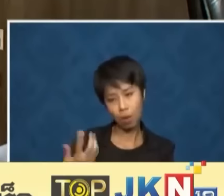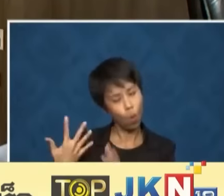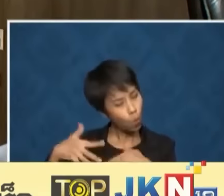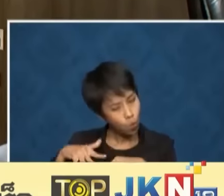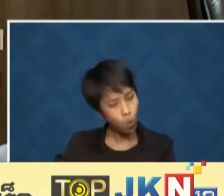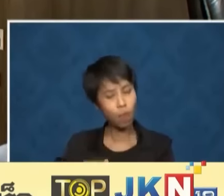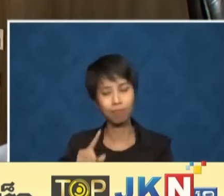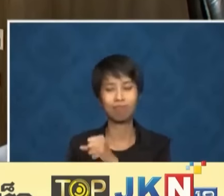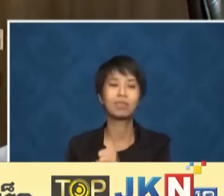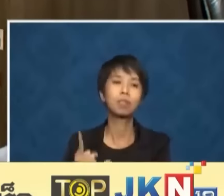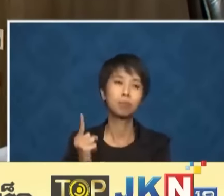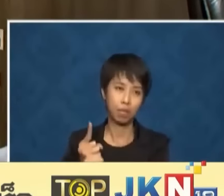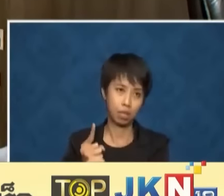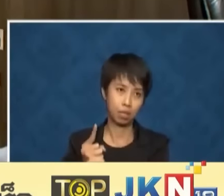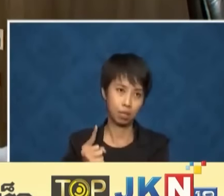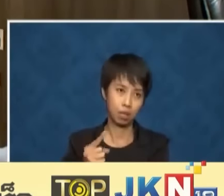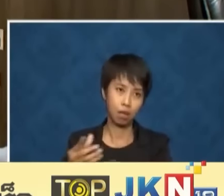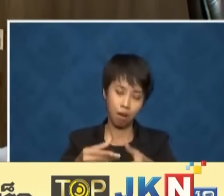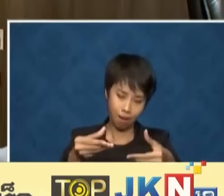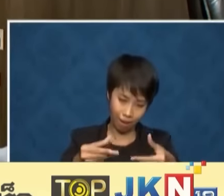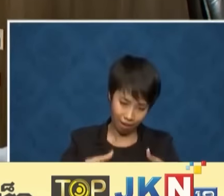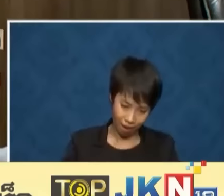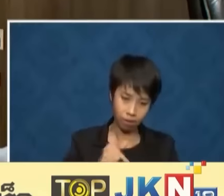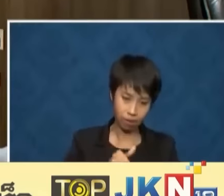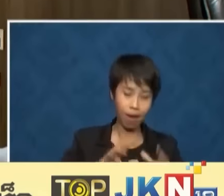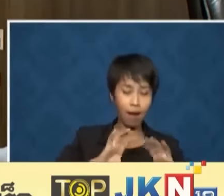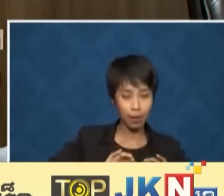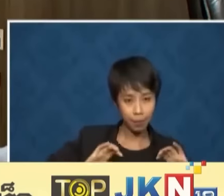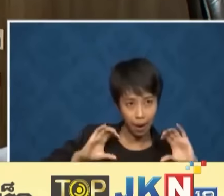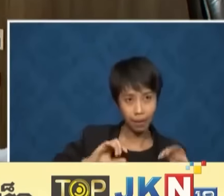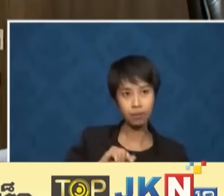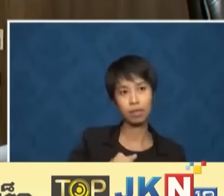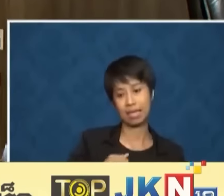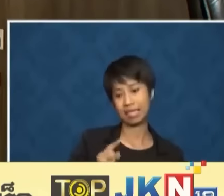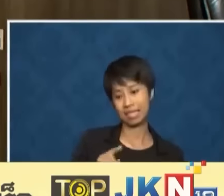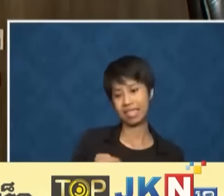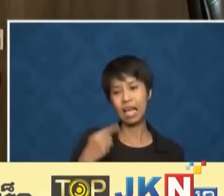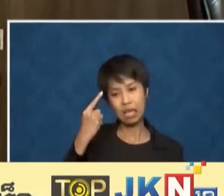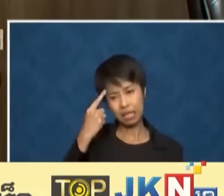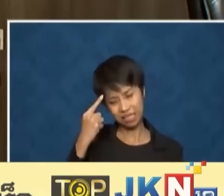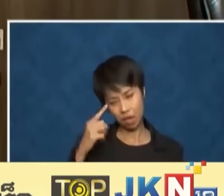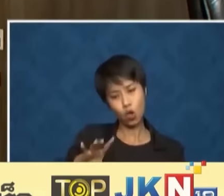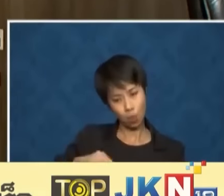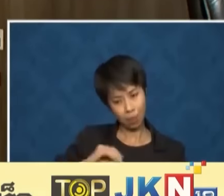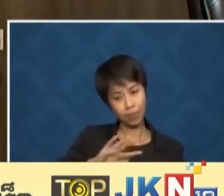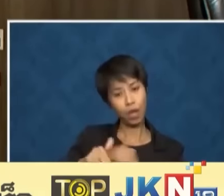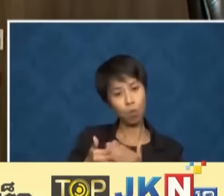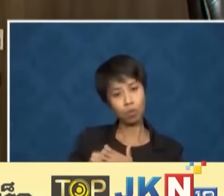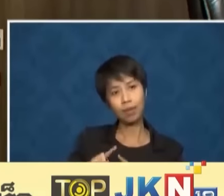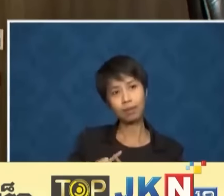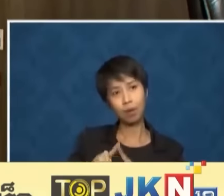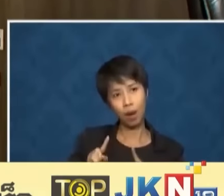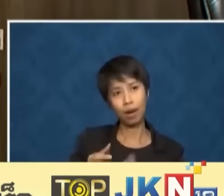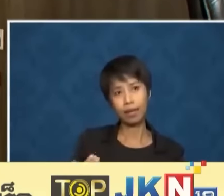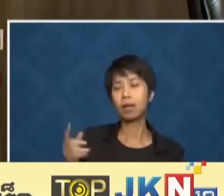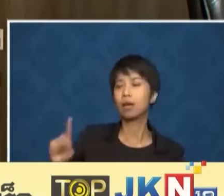แต่อย่างเรื่องนี้อภิปรายกันเสร็จแล้วกลับจะมาเสนอแบบนี ้ นะขอนับองค์ประชุมนะให้ถอนรายงานออก